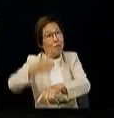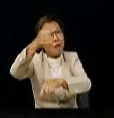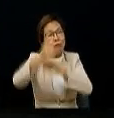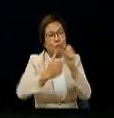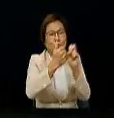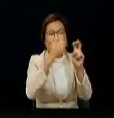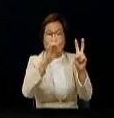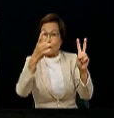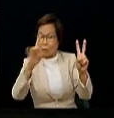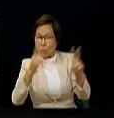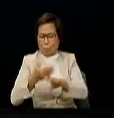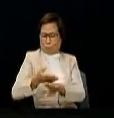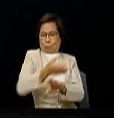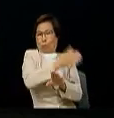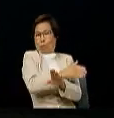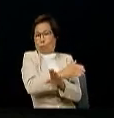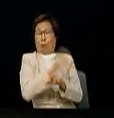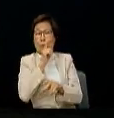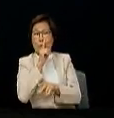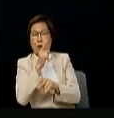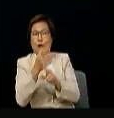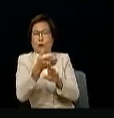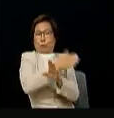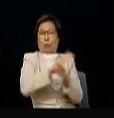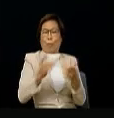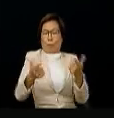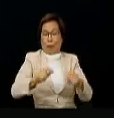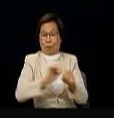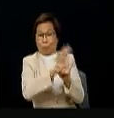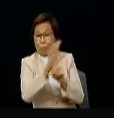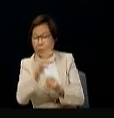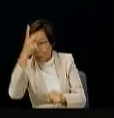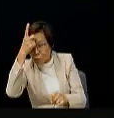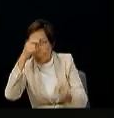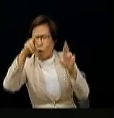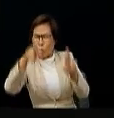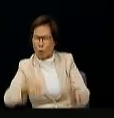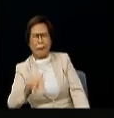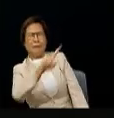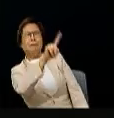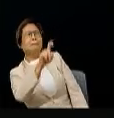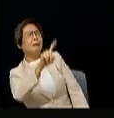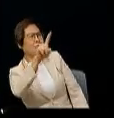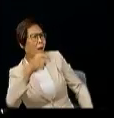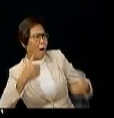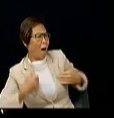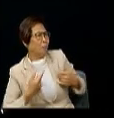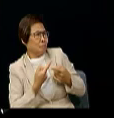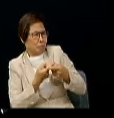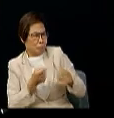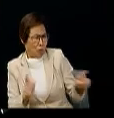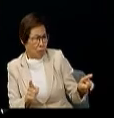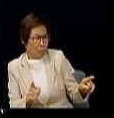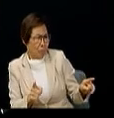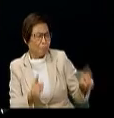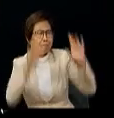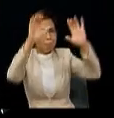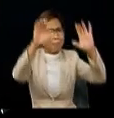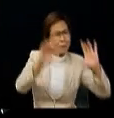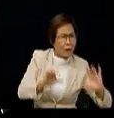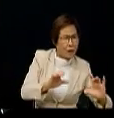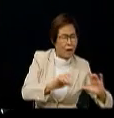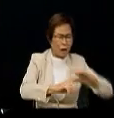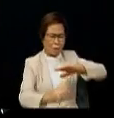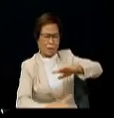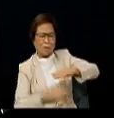2018 sebelum beralih hobi proyek bertanya jika ada perbedaan dalam pendekatan